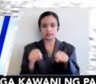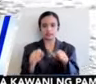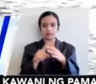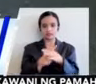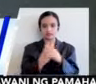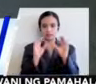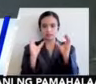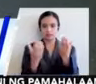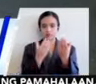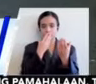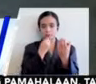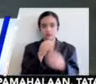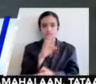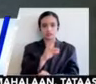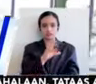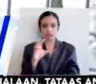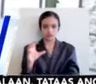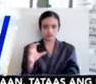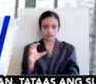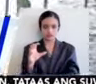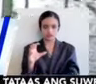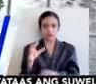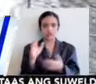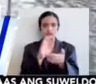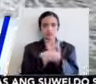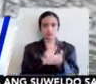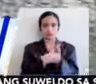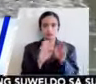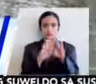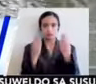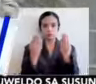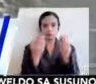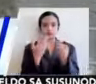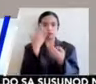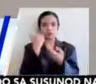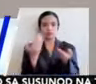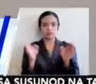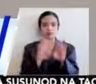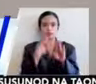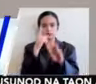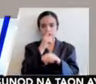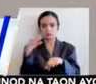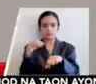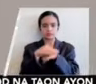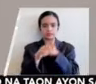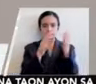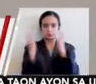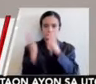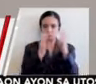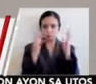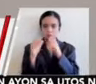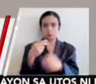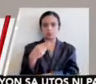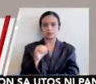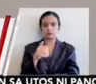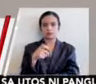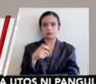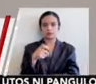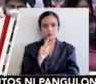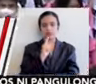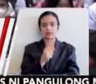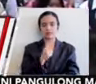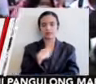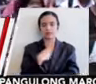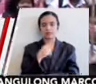600 paaralang na bitin ng pasukan dahil sa epekto ng bagyong Karina at habagat. Target so far is all talaga. Huwag lang sana umulan ng malakas